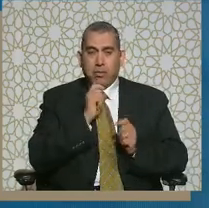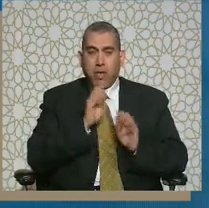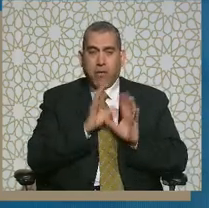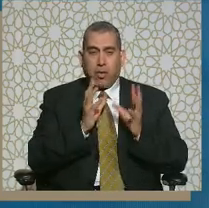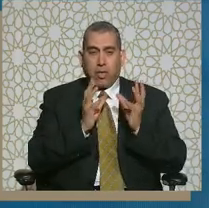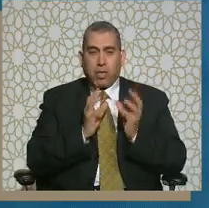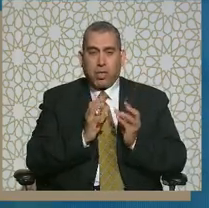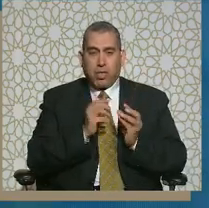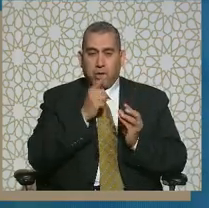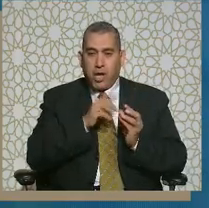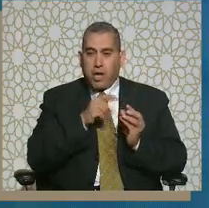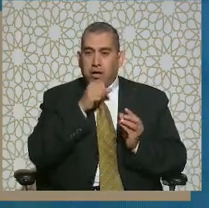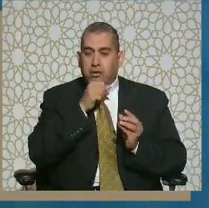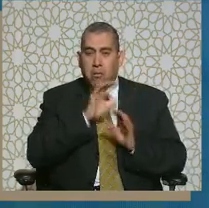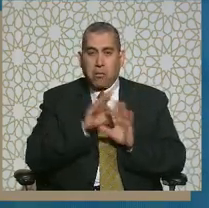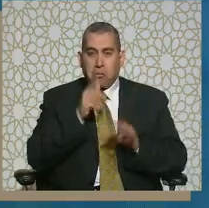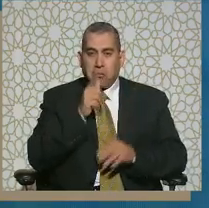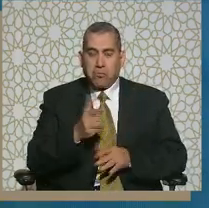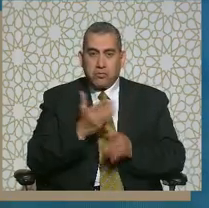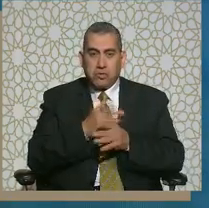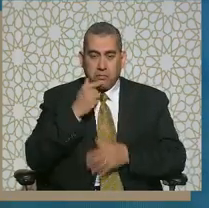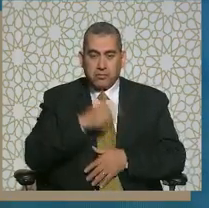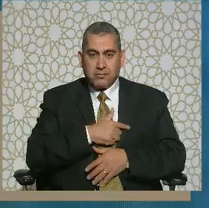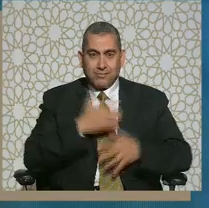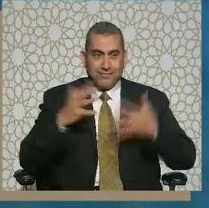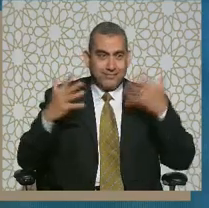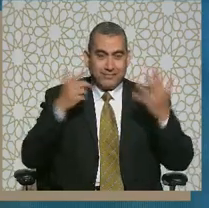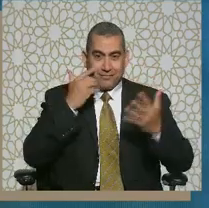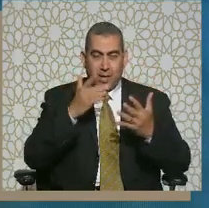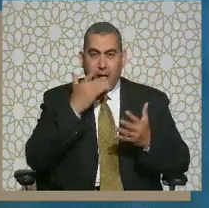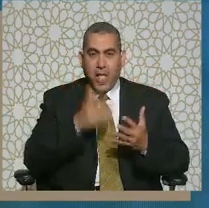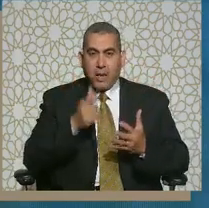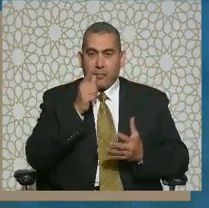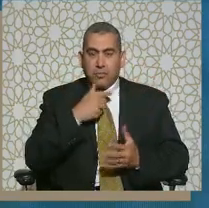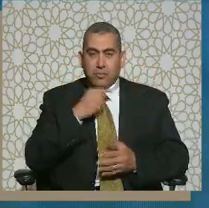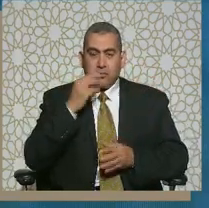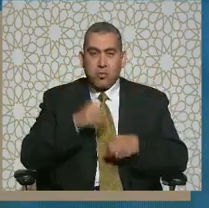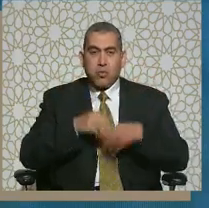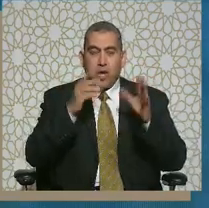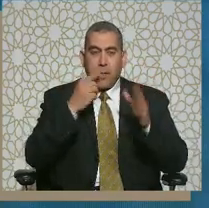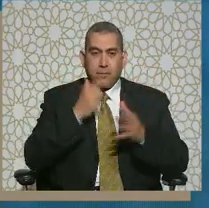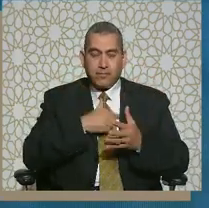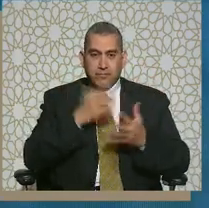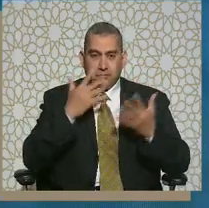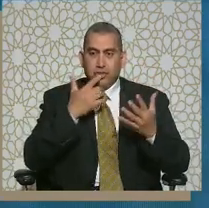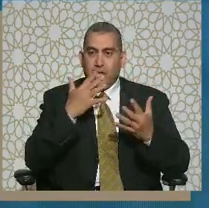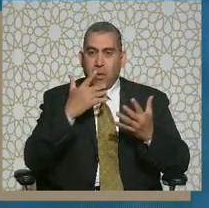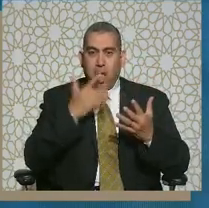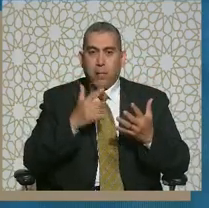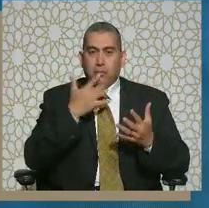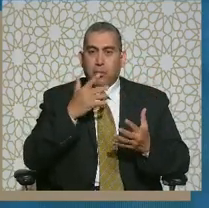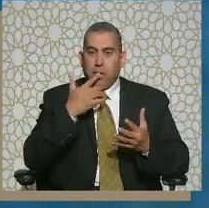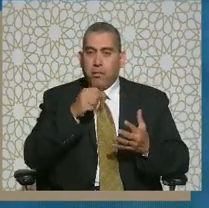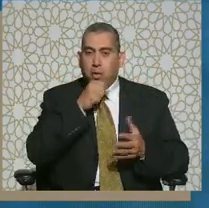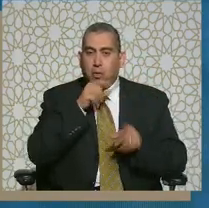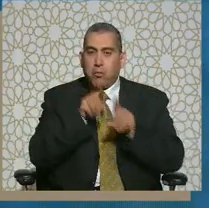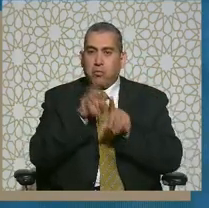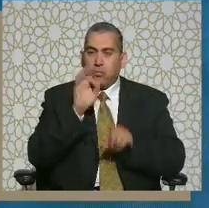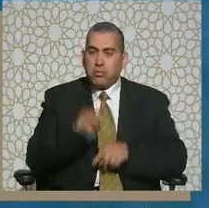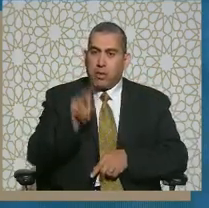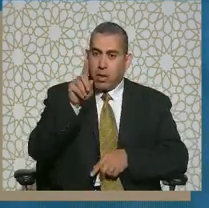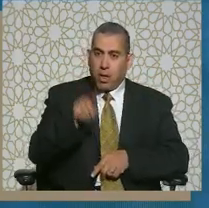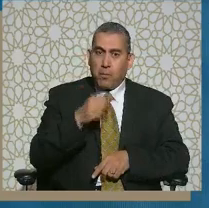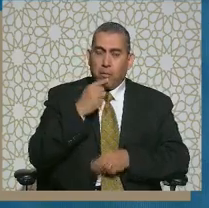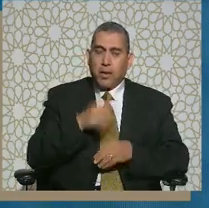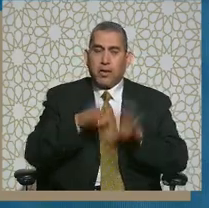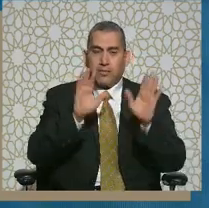بتشيخ والكمان القلوب ساعات بتفقد شبابها وتحس بان هي خلاص يلا